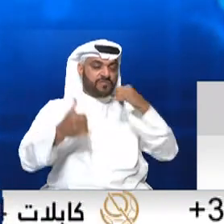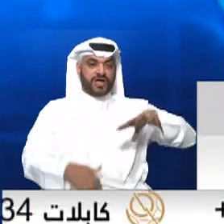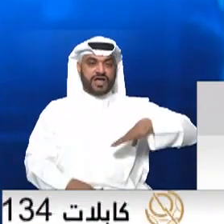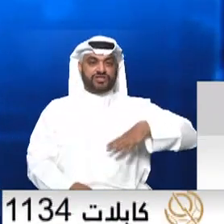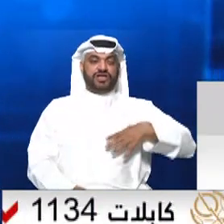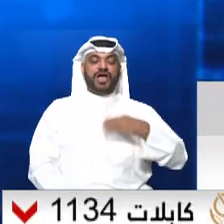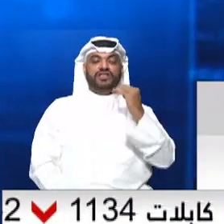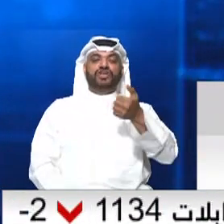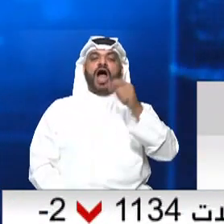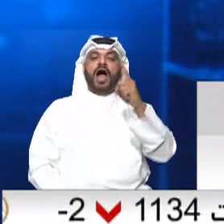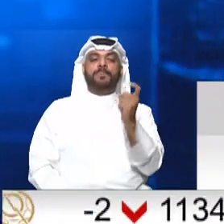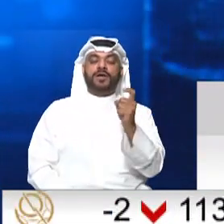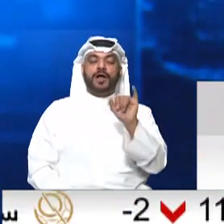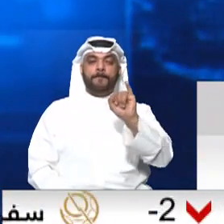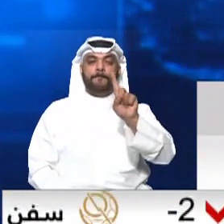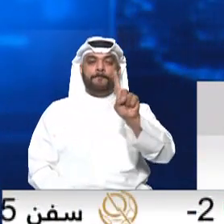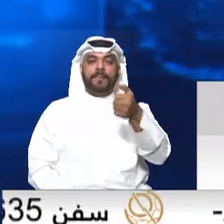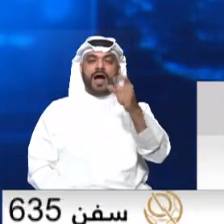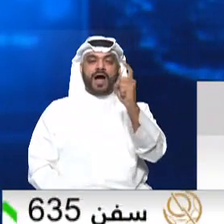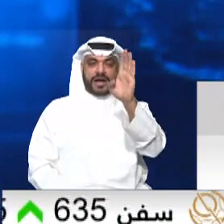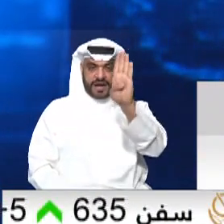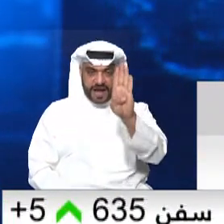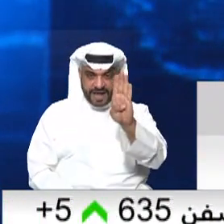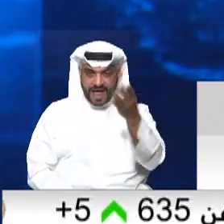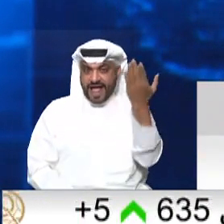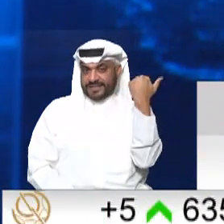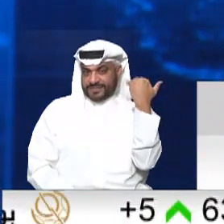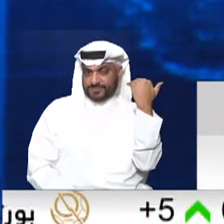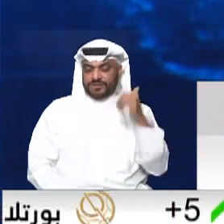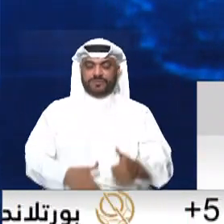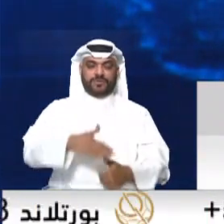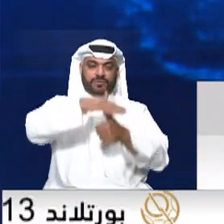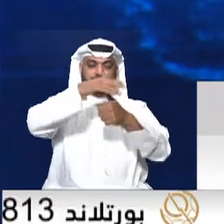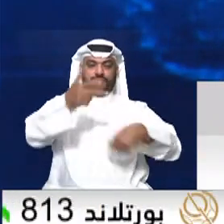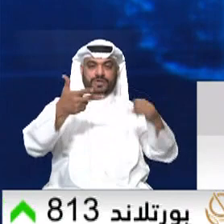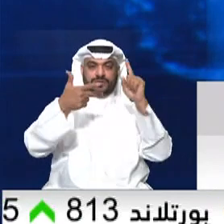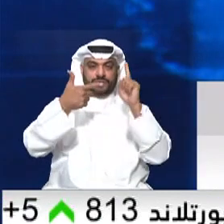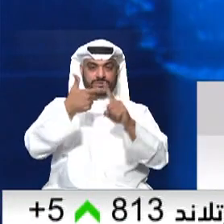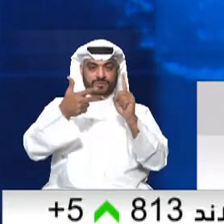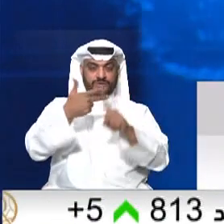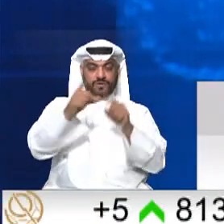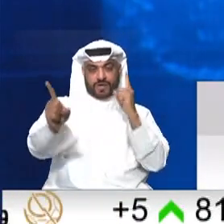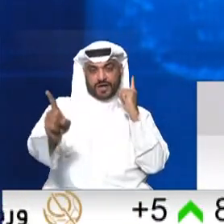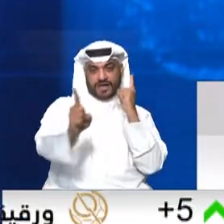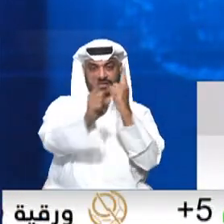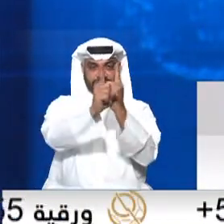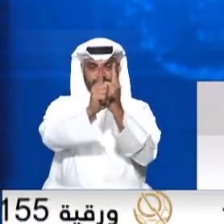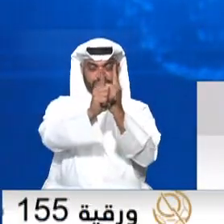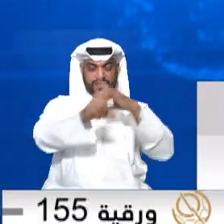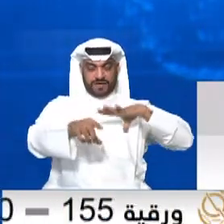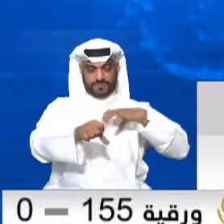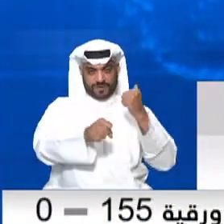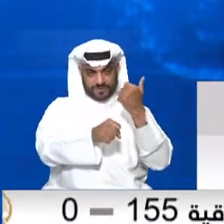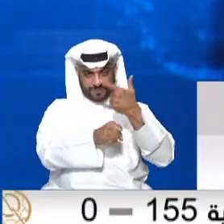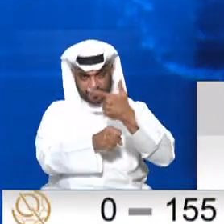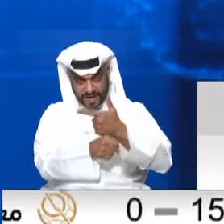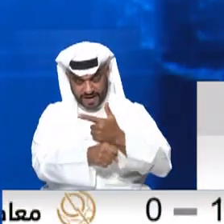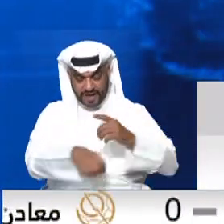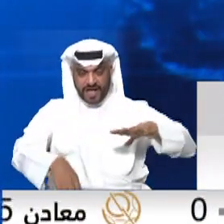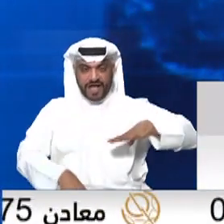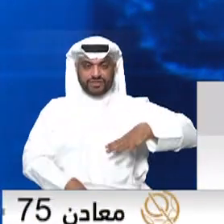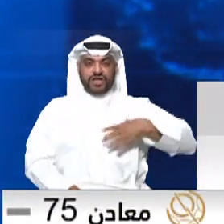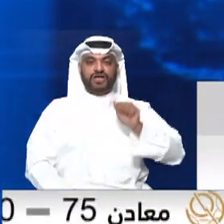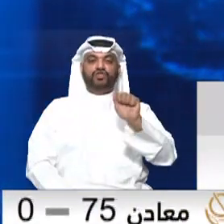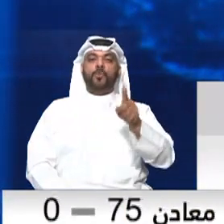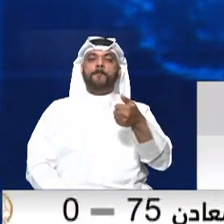جابر المبارك الحمد الصباح رئيس مجلس الوزراء الأسبق. واستقبل سمو ولي العهد حفظه الله سمو الشيخ